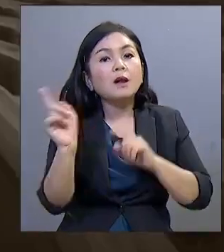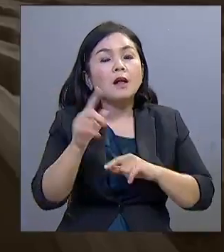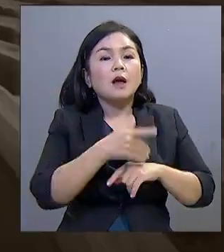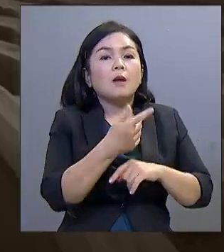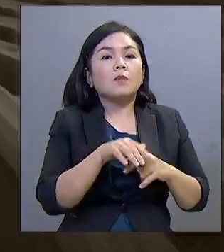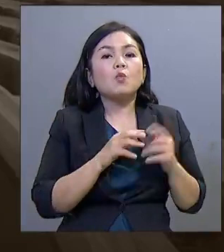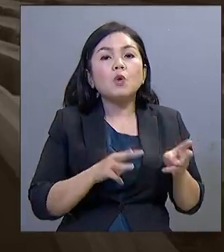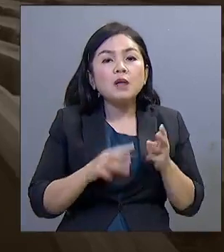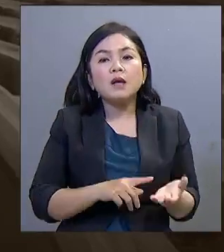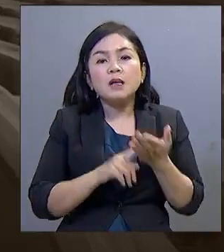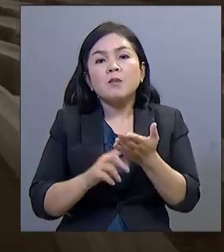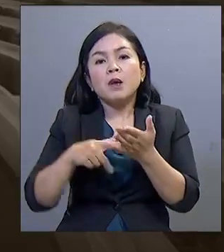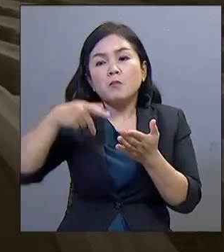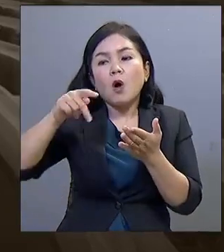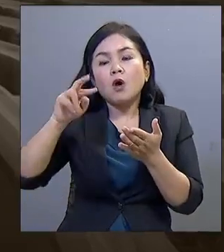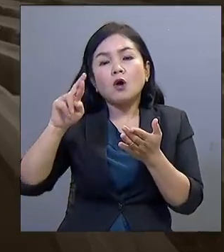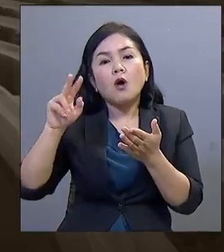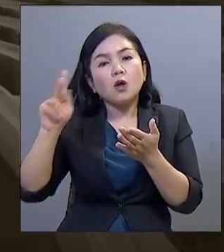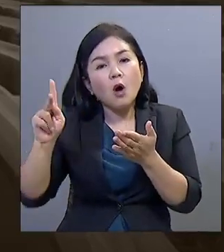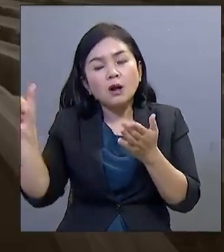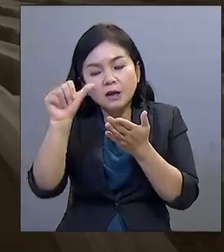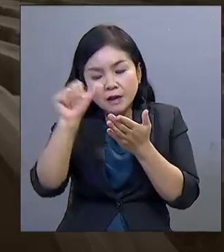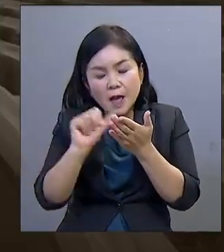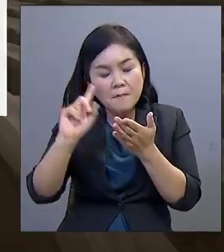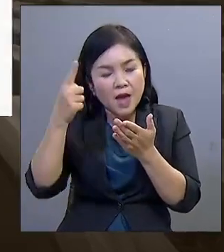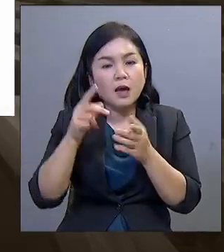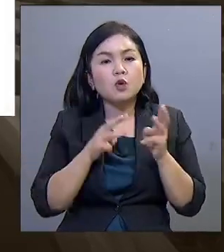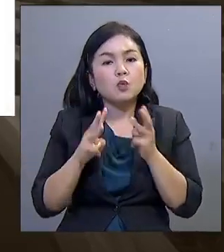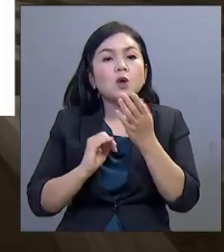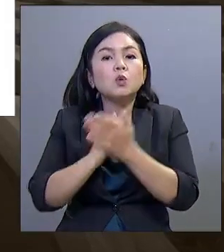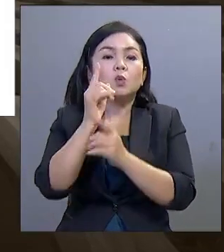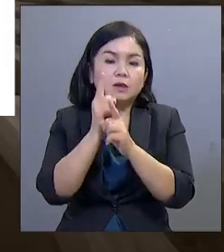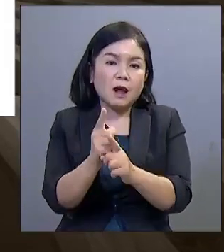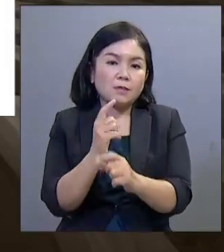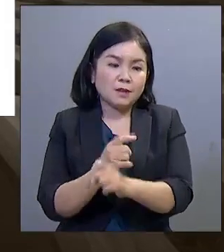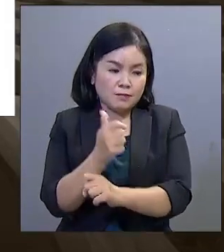รือพระกอศได้เหมอนกัน หรือแก้ใหม่ให้มนถูกตามขนตอนได้เหมือนกัน